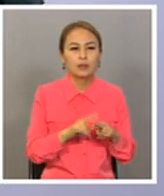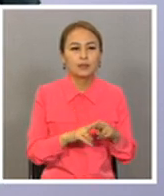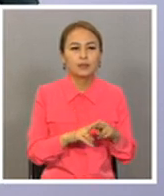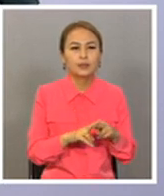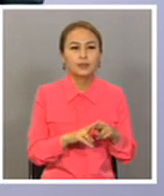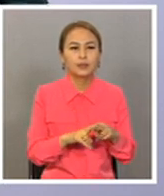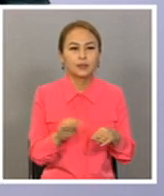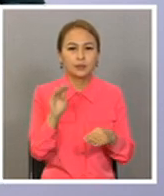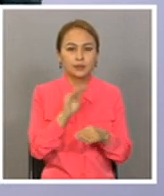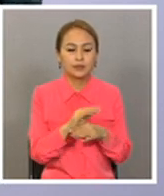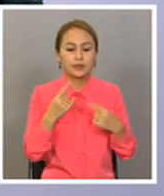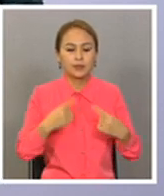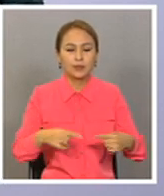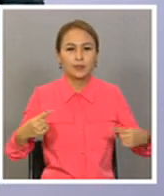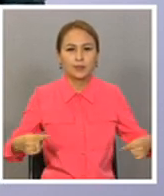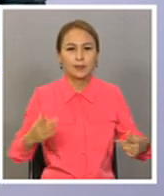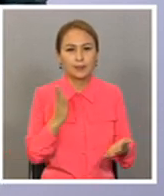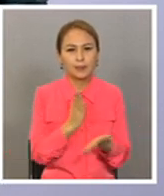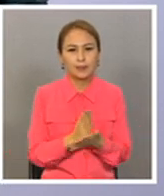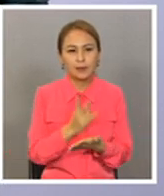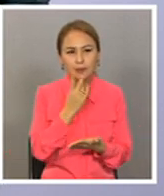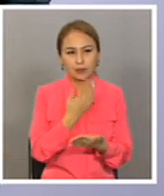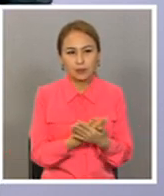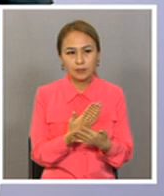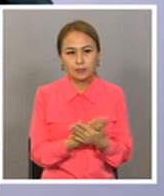және тағы басқа өрнектерді жатқызамыз.